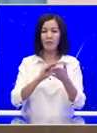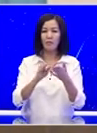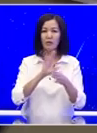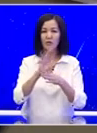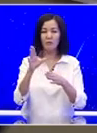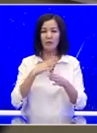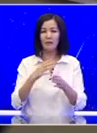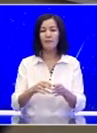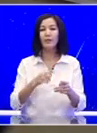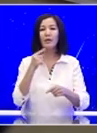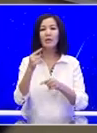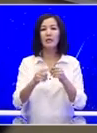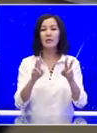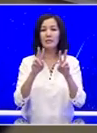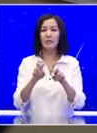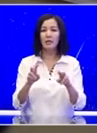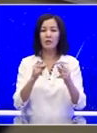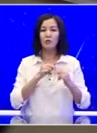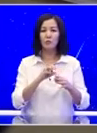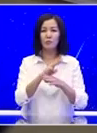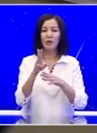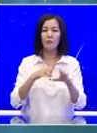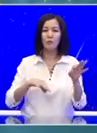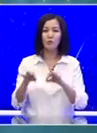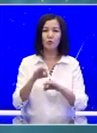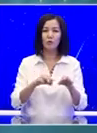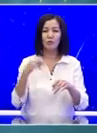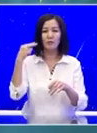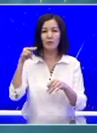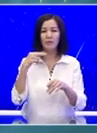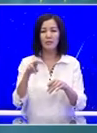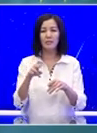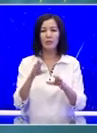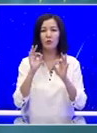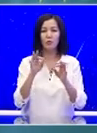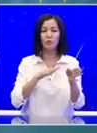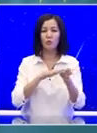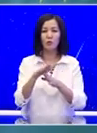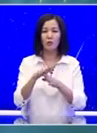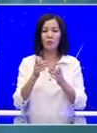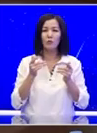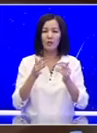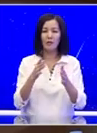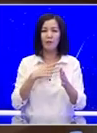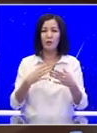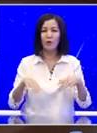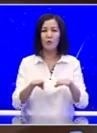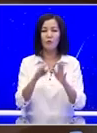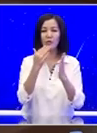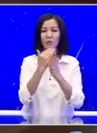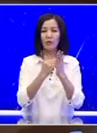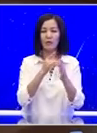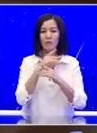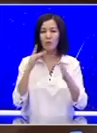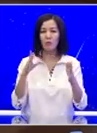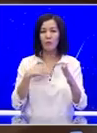кездесті. Келесі талқы жұмыспен қамтудың жол картасы. Президент тиімді орындалсын талап етті. Ұқсас бағдарламалар көптігін